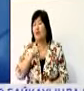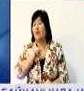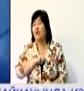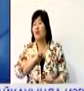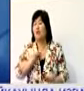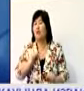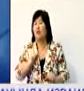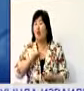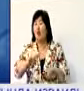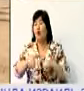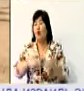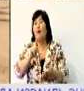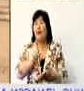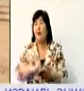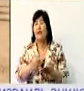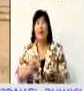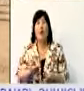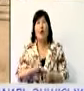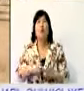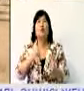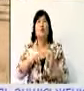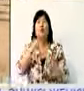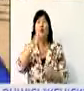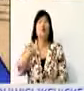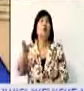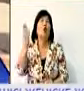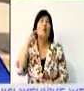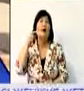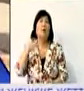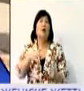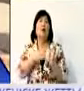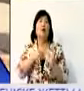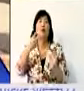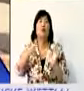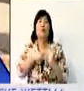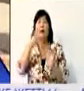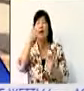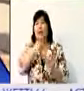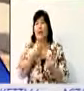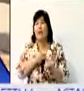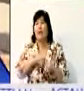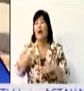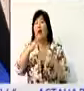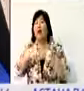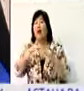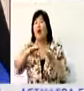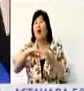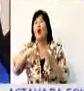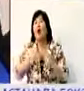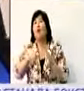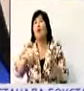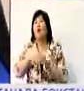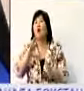ұрпақ парызы. Осыдан 90 жыл бұрын, яғни 1928 жылы іргесі қаланған ауылдың алғашқы аты